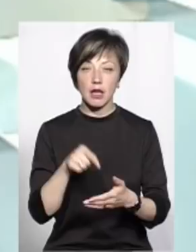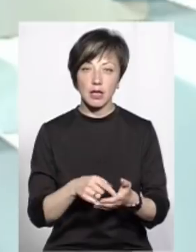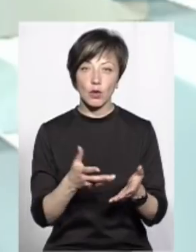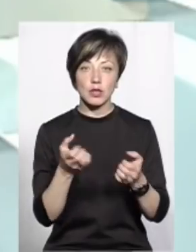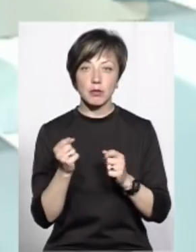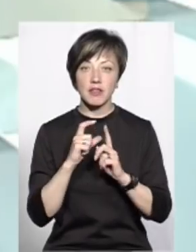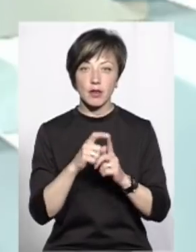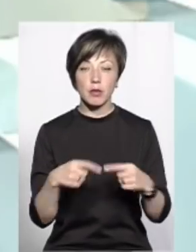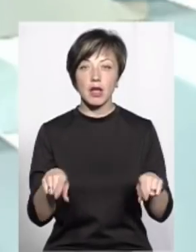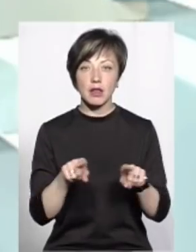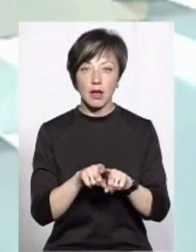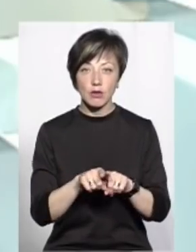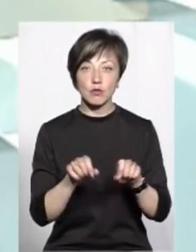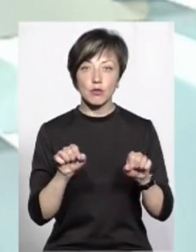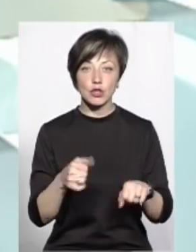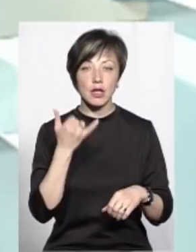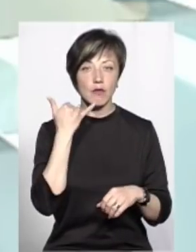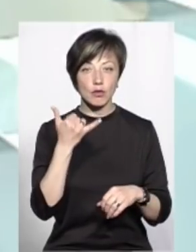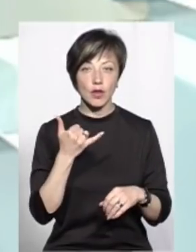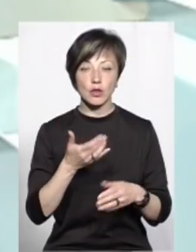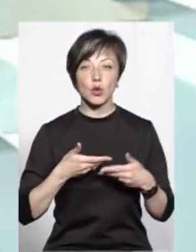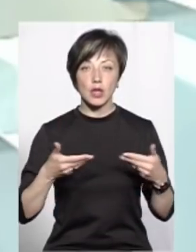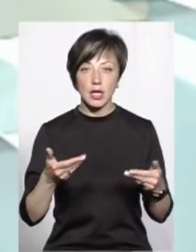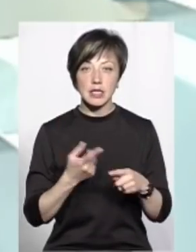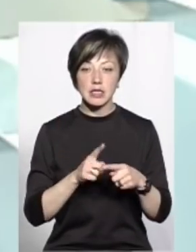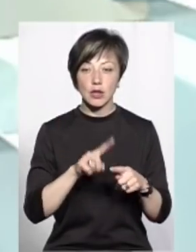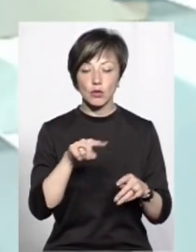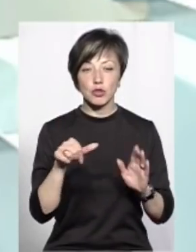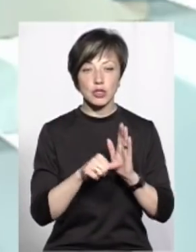отримати відповідь. А також саме можете телефонувати до нас. Це номер